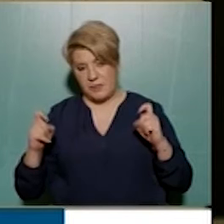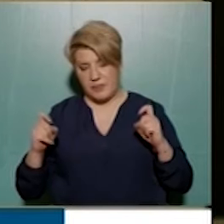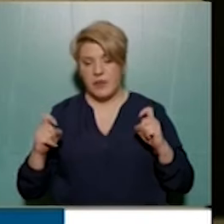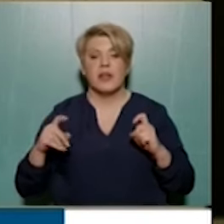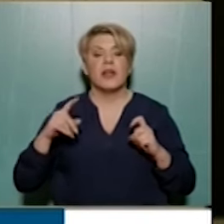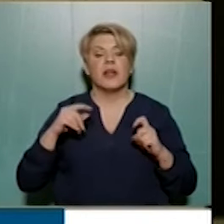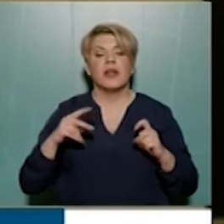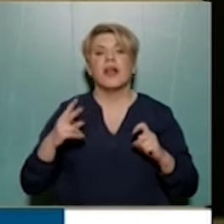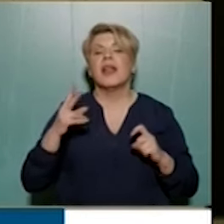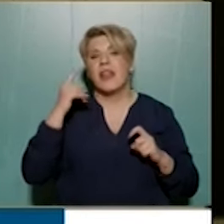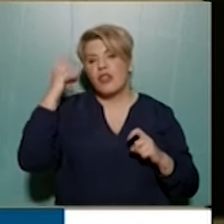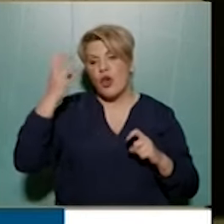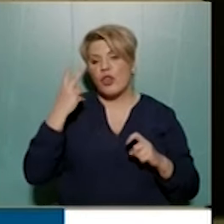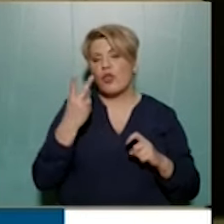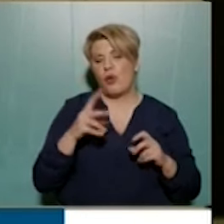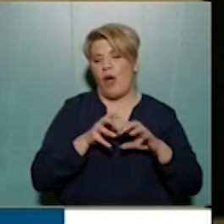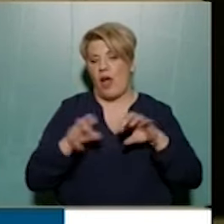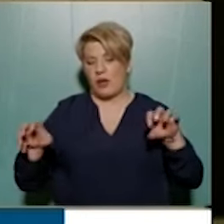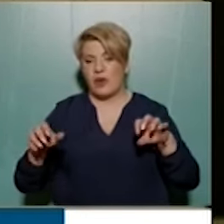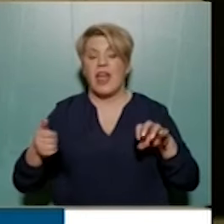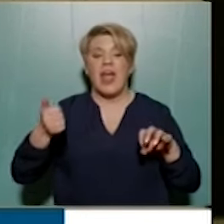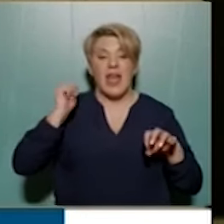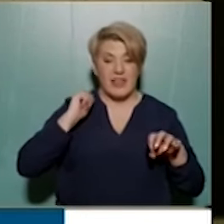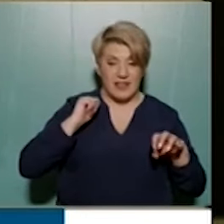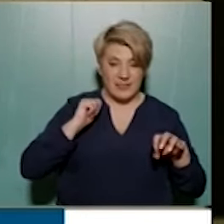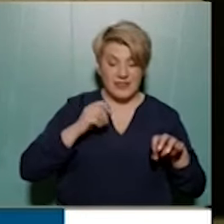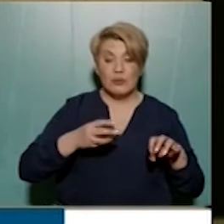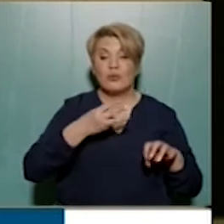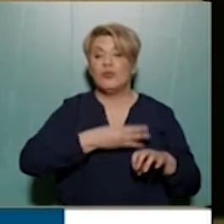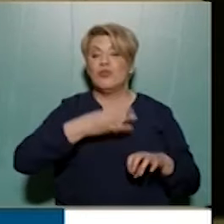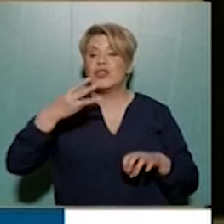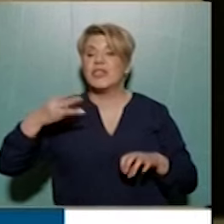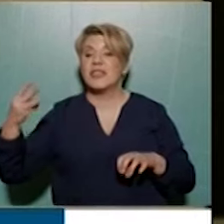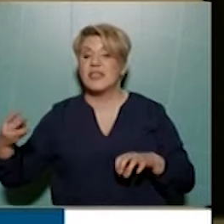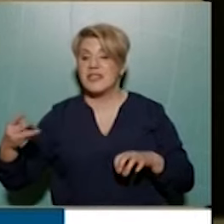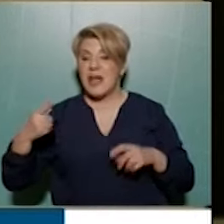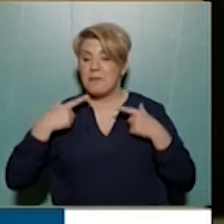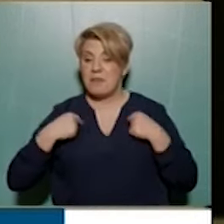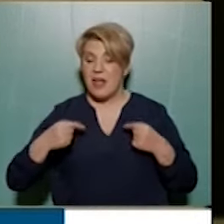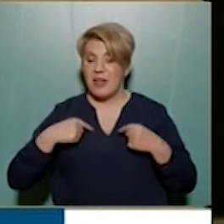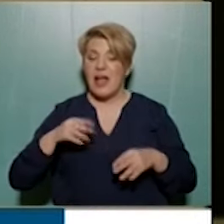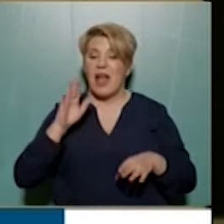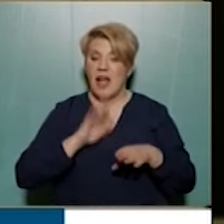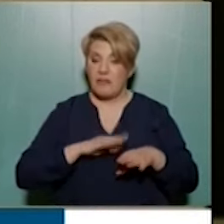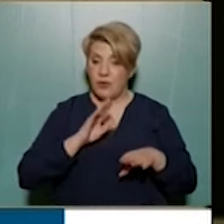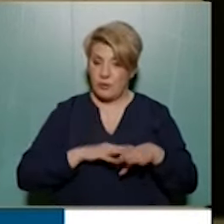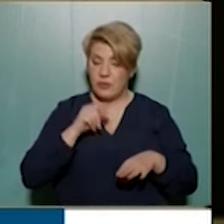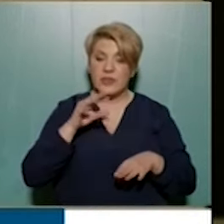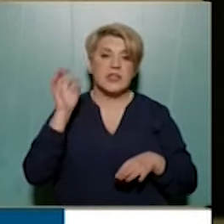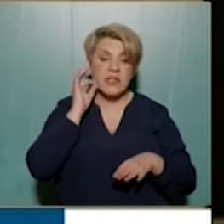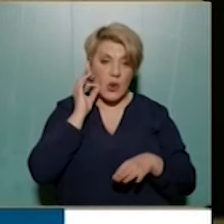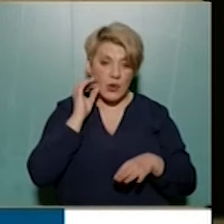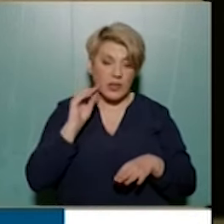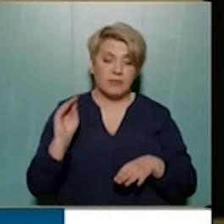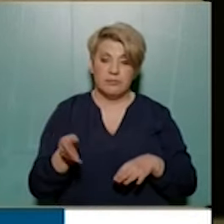γνωστή θεωρία των δύο άκρων. Όταν ακούμε εχθές τέλεχος του ΣΥΡΙΖΑ να λέει με αφορμή το περιστατικό αυτό στη